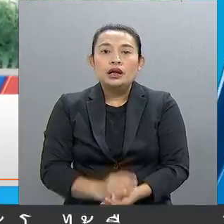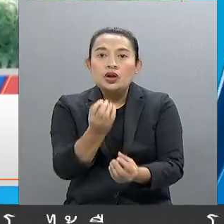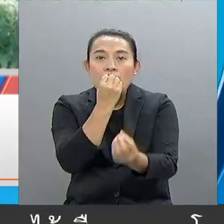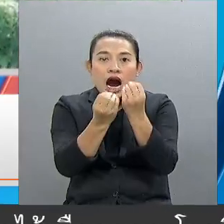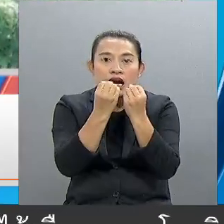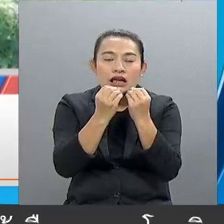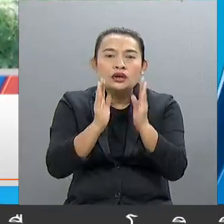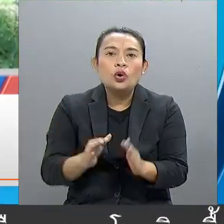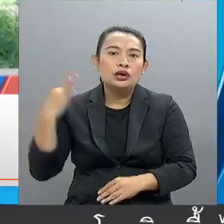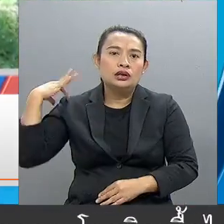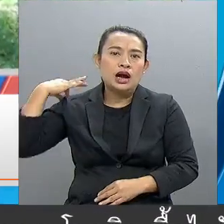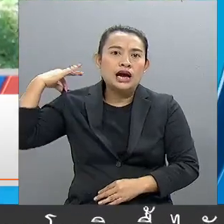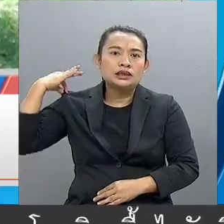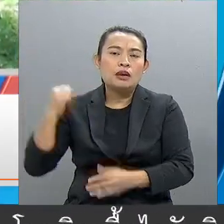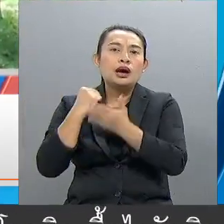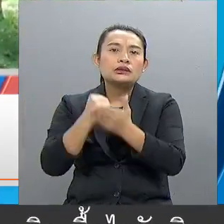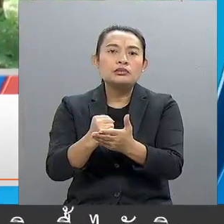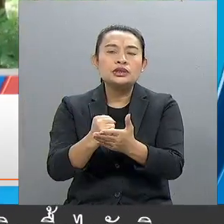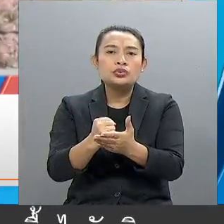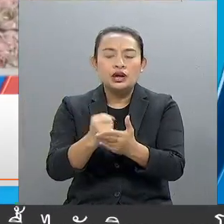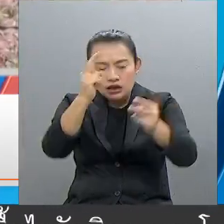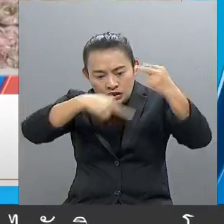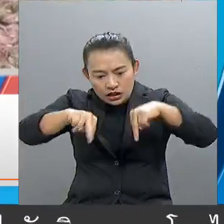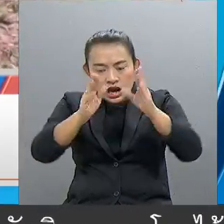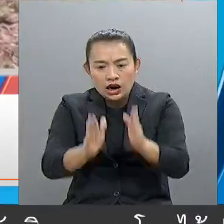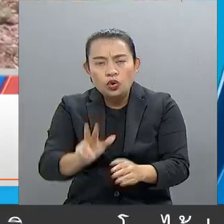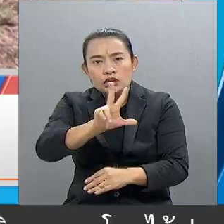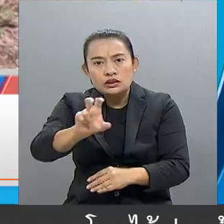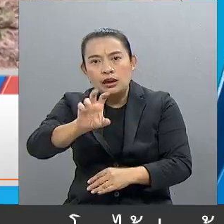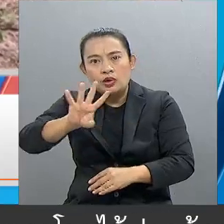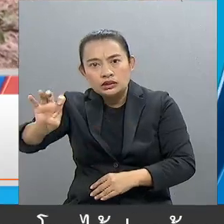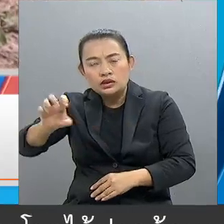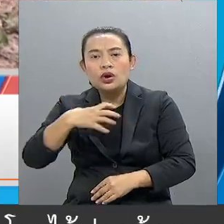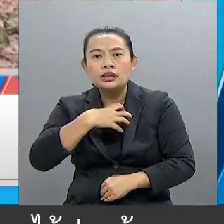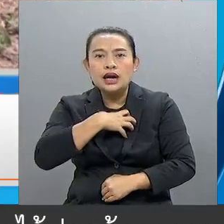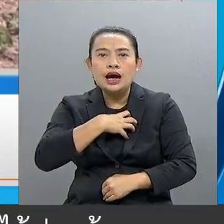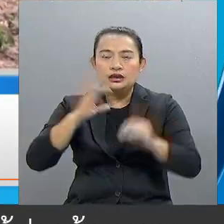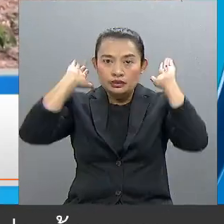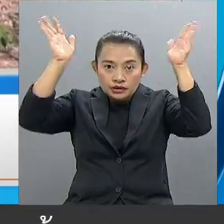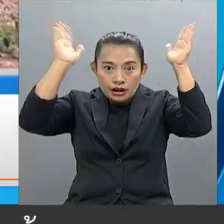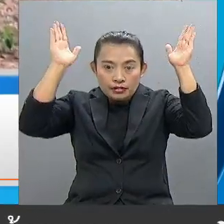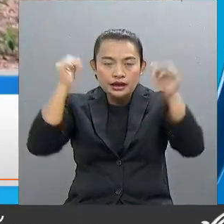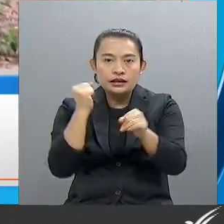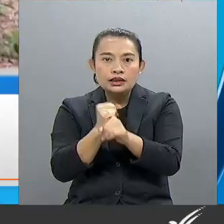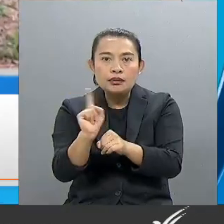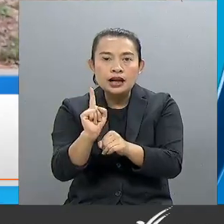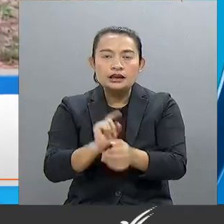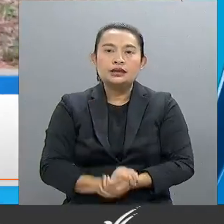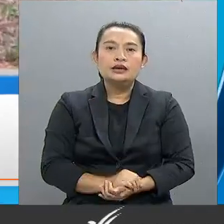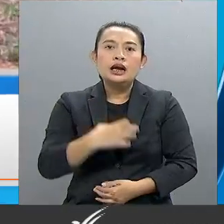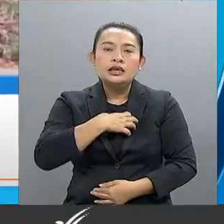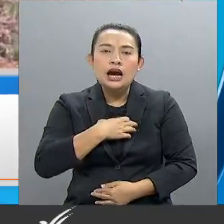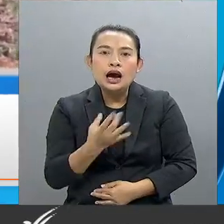ว่า 3-400 คนนี่ตอนนี้อยากจะประชาสัมพันธ์ยังไงหน้าจอให้คนแถวนั้นนำไปมอบให้ตอนนี้ต้องการอะไรบ้างความช่